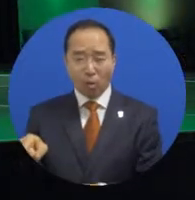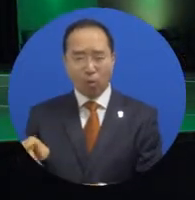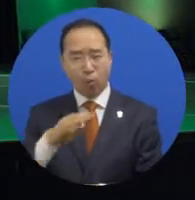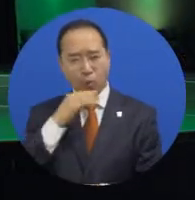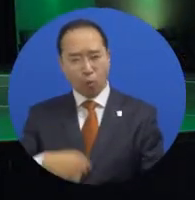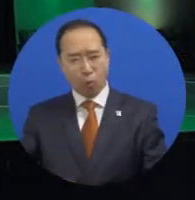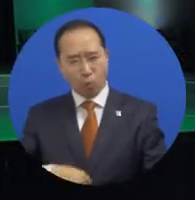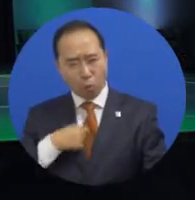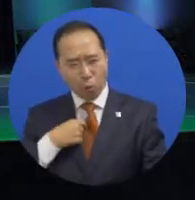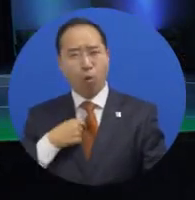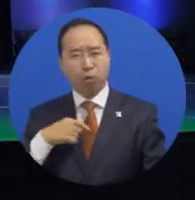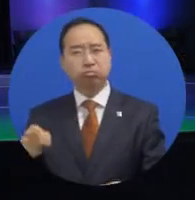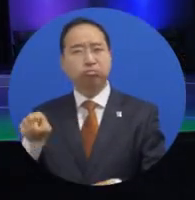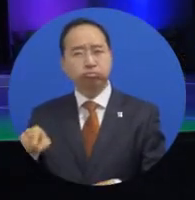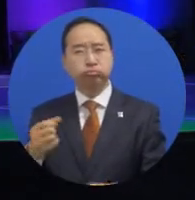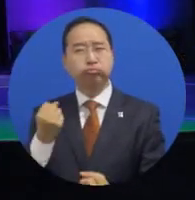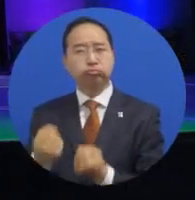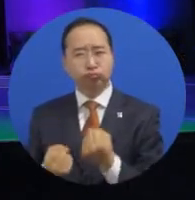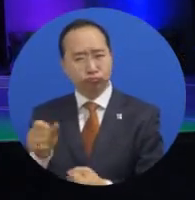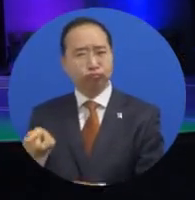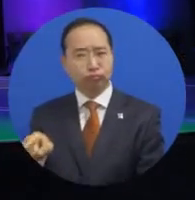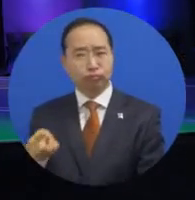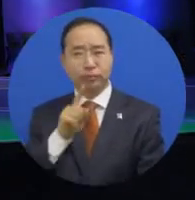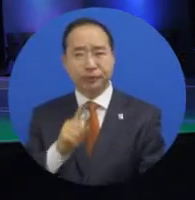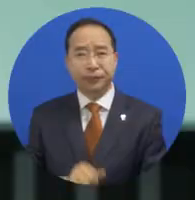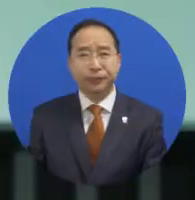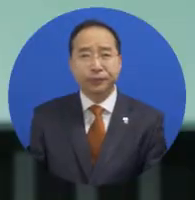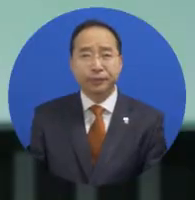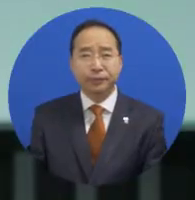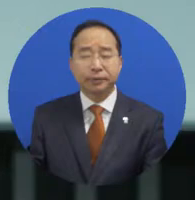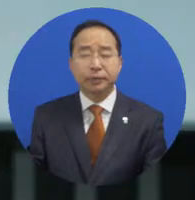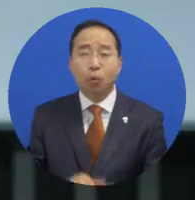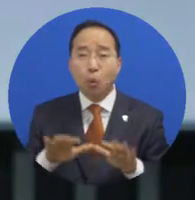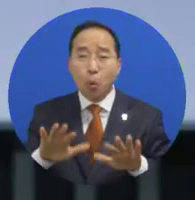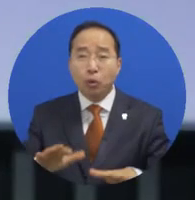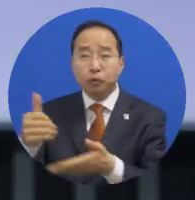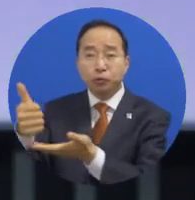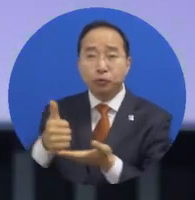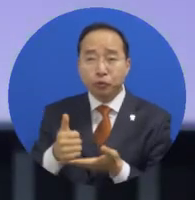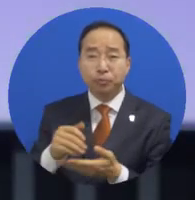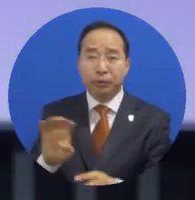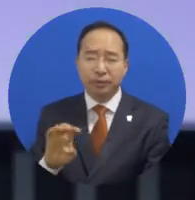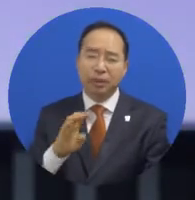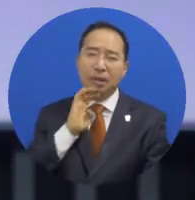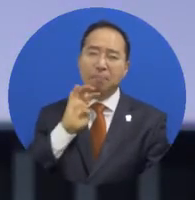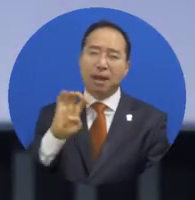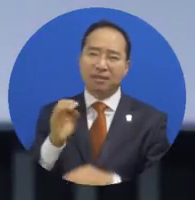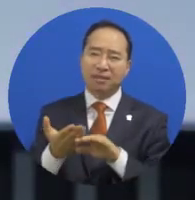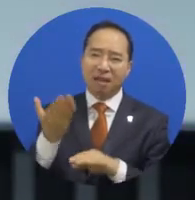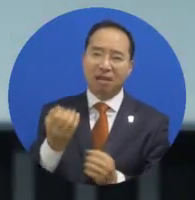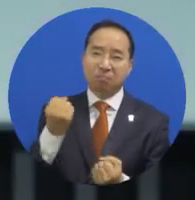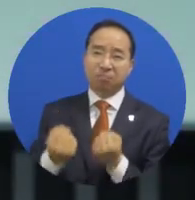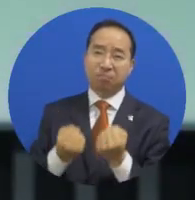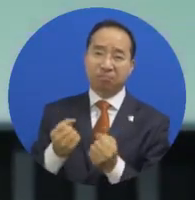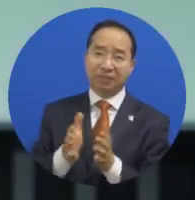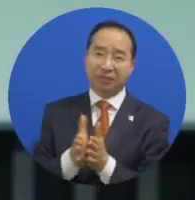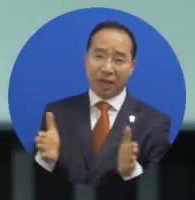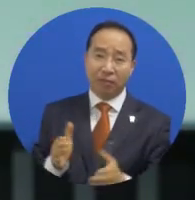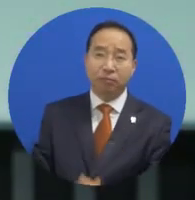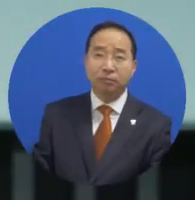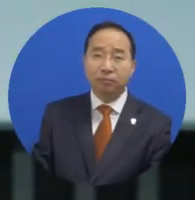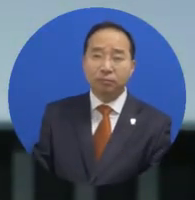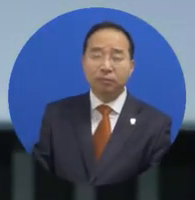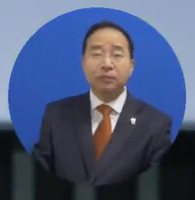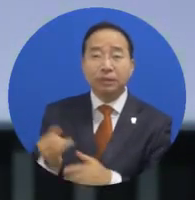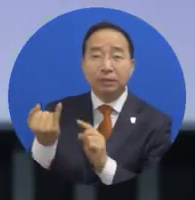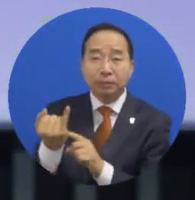나아가는 자전거만큼 정직한 것이 없다고요. 여기 마흔이 넘어서 자전거를 배우기 시작한 이가 있습니다.